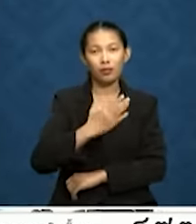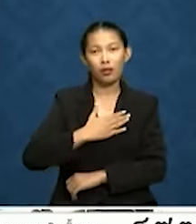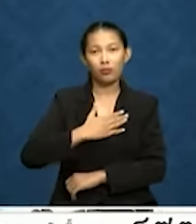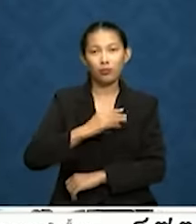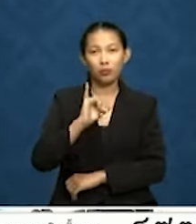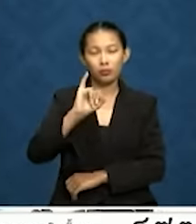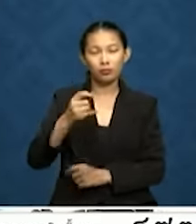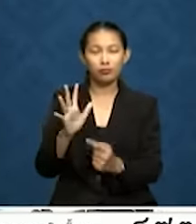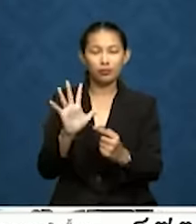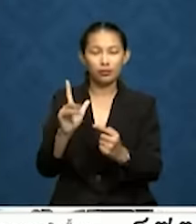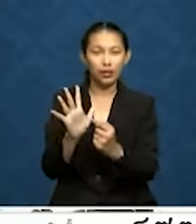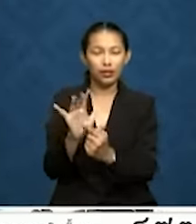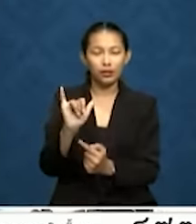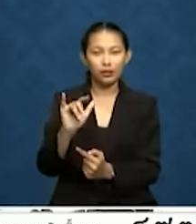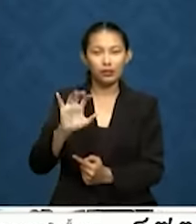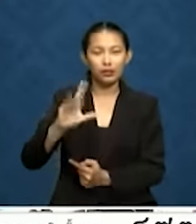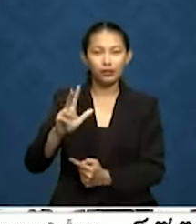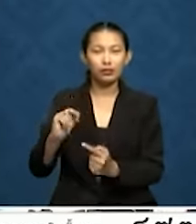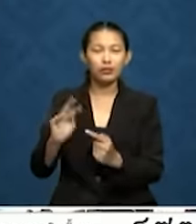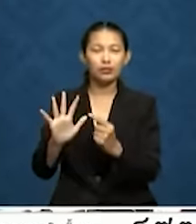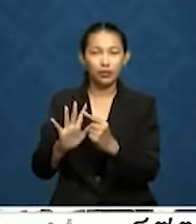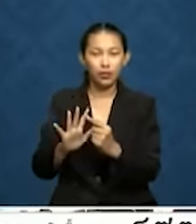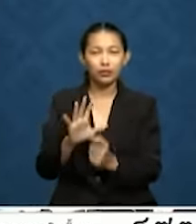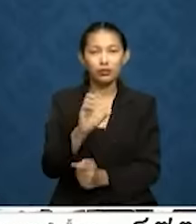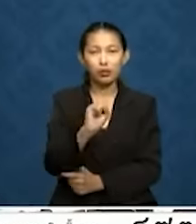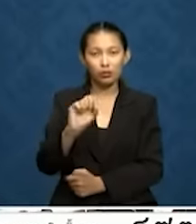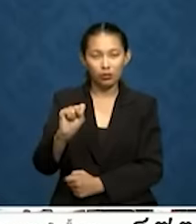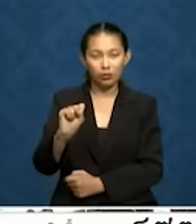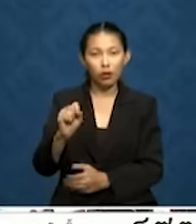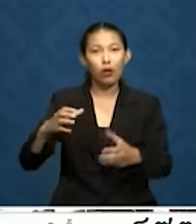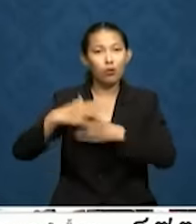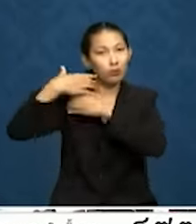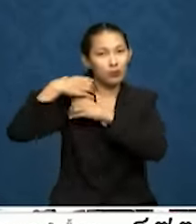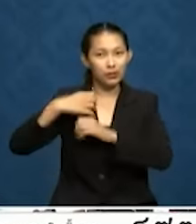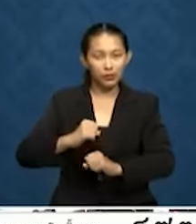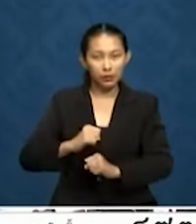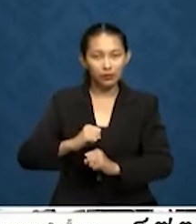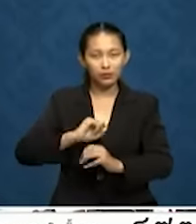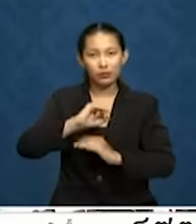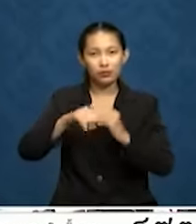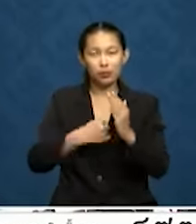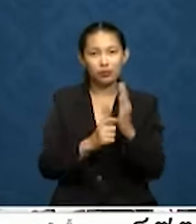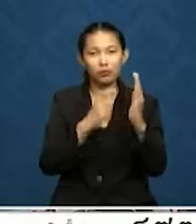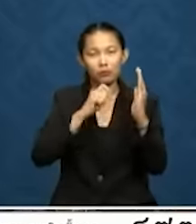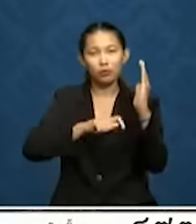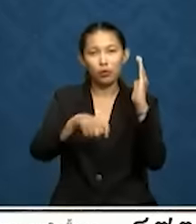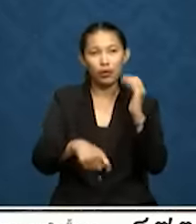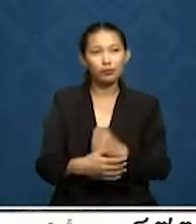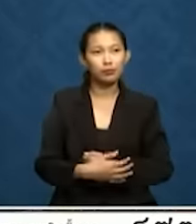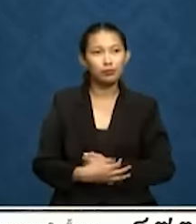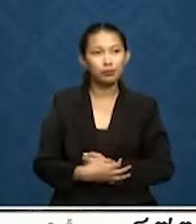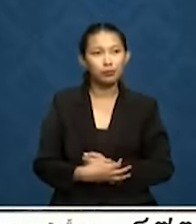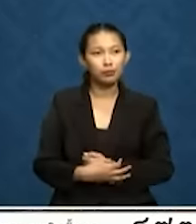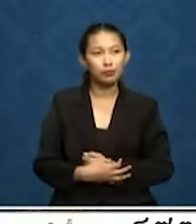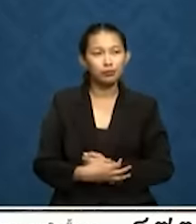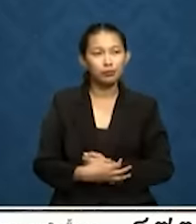ชัยชนะเดชเดโชสมาชิกสภาผู้แทนราษฎรพรรคประชาธิปัตย์จังหวัดนครศรีธรรมราช